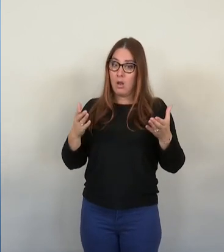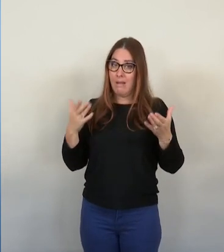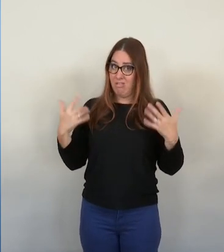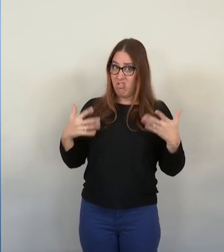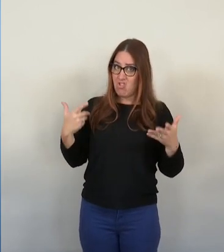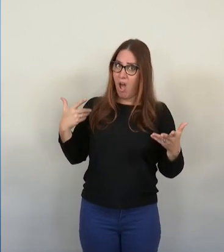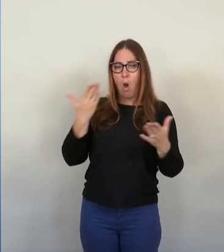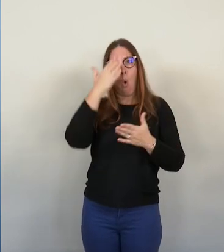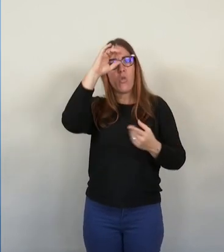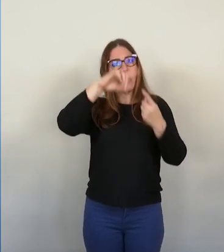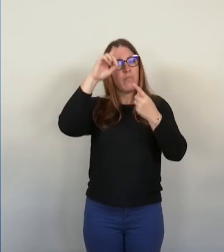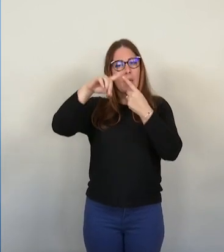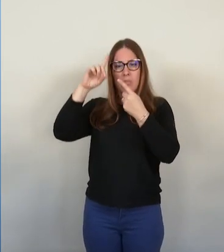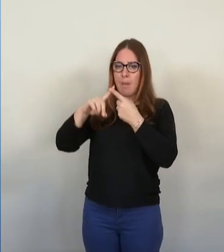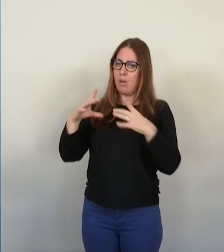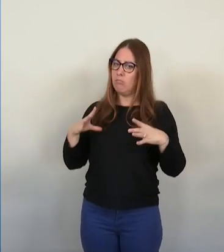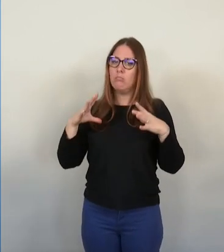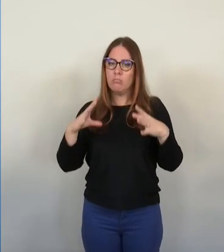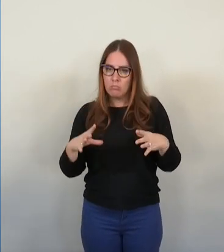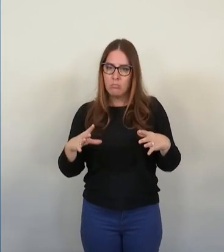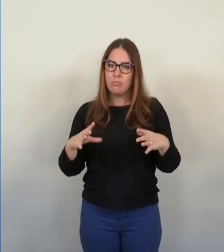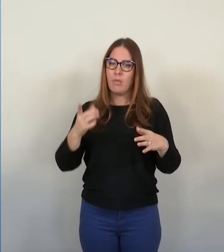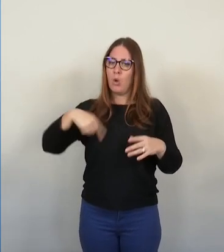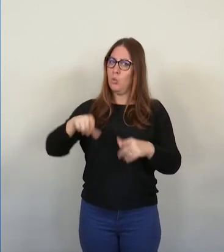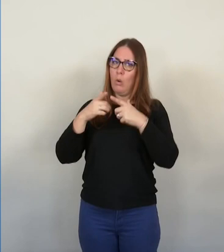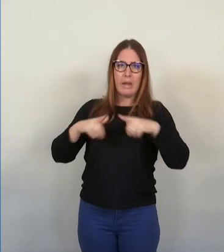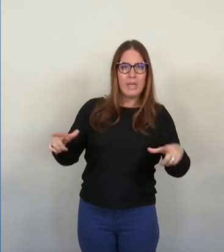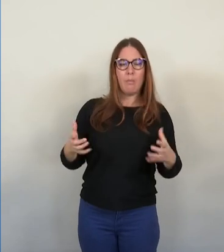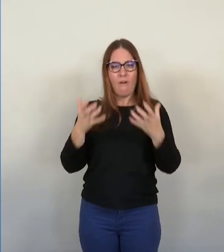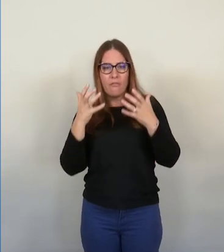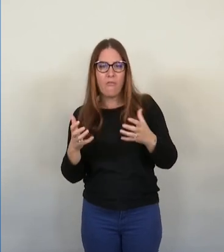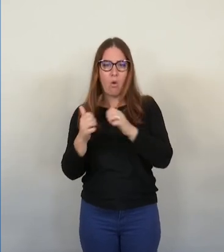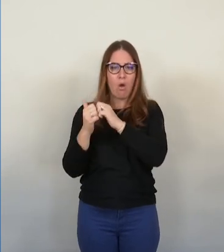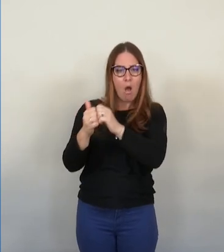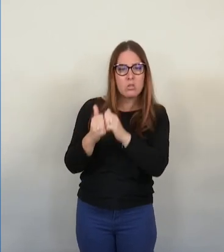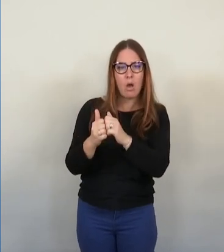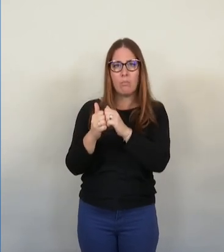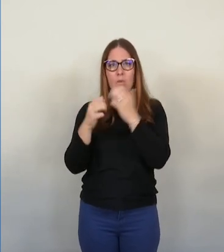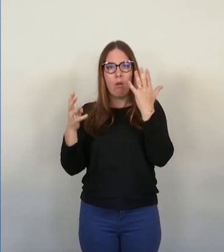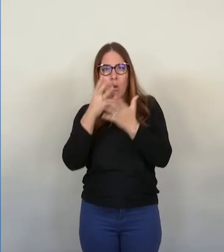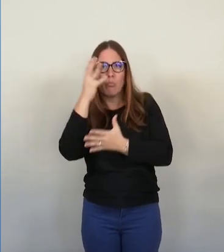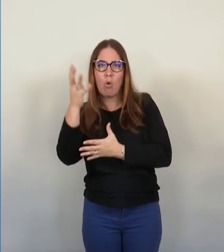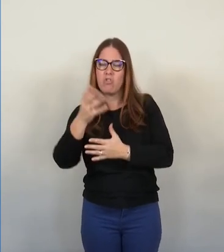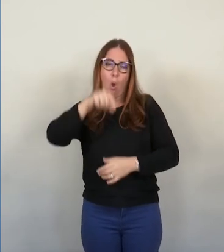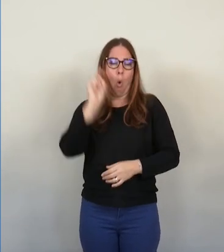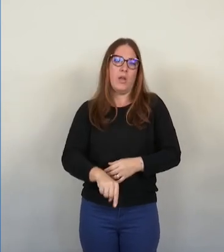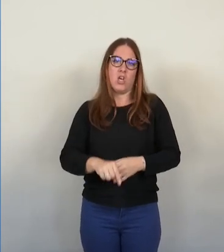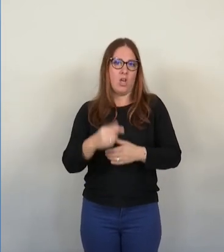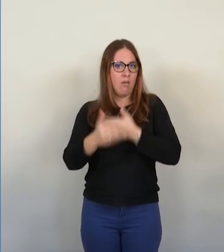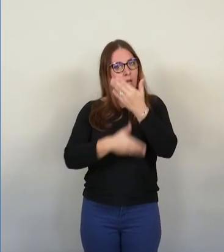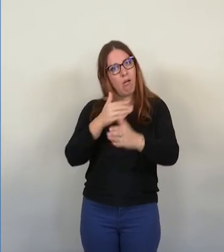faire pour d'autres thématiques par le passé notre disponibilité notre volonté de contribuer à l'émergence de cette initiative incontournable